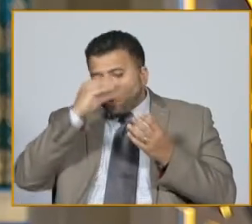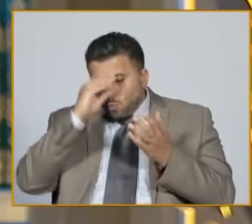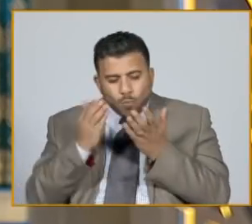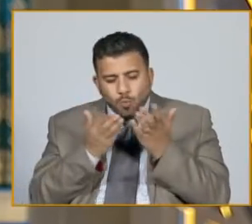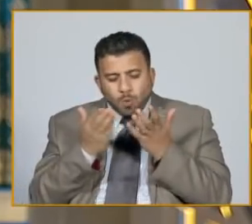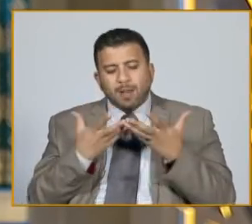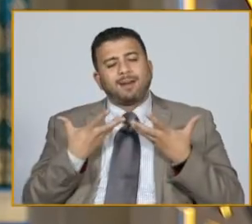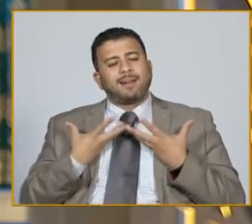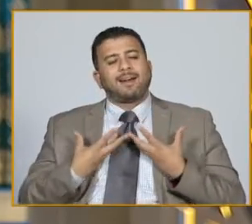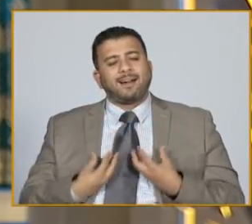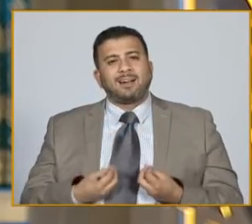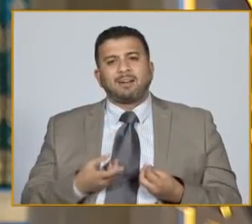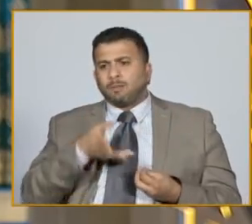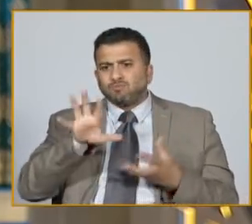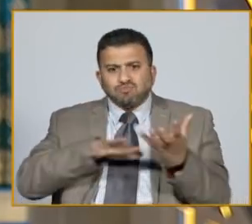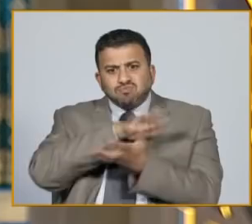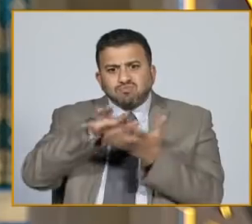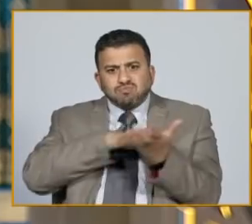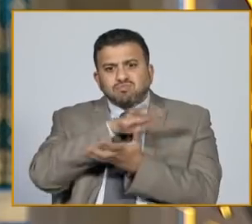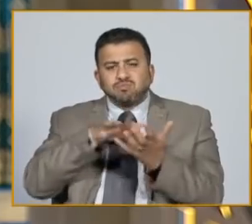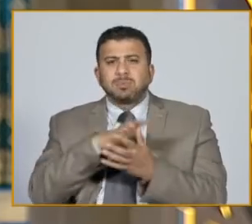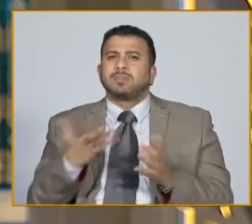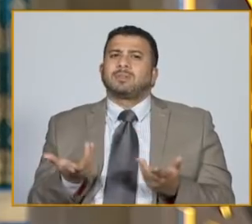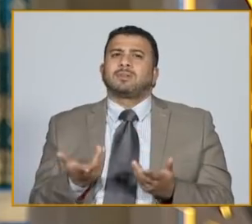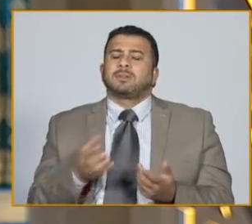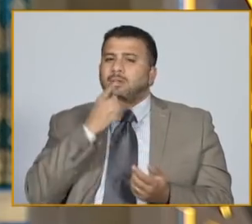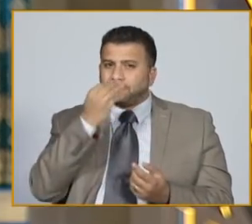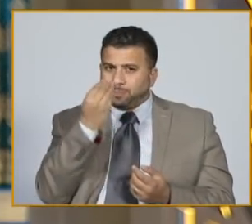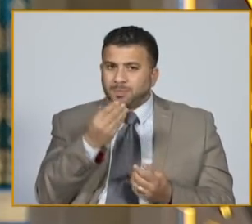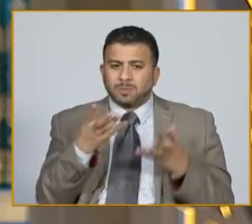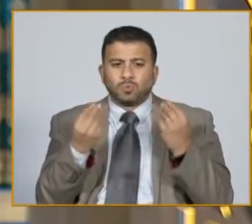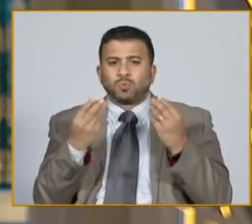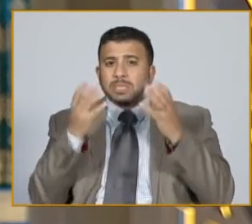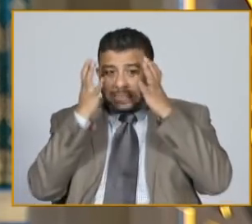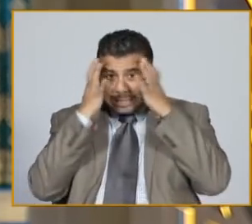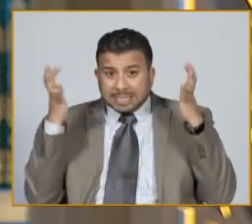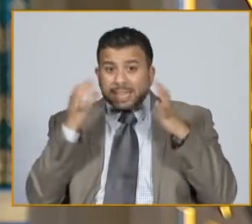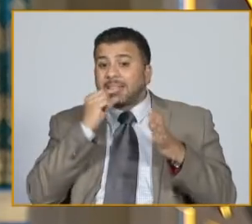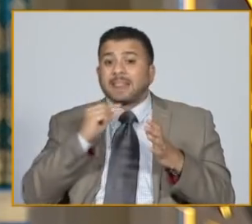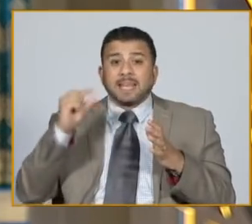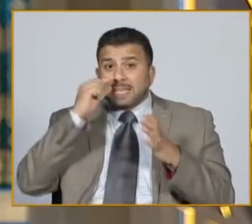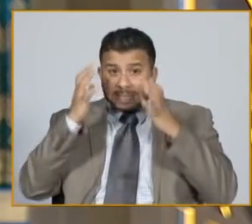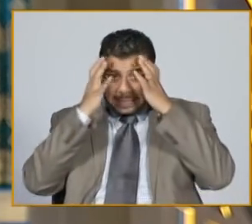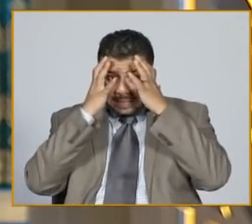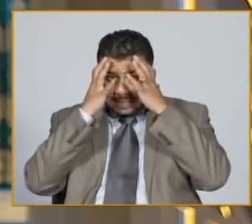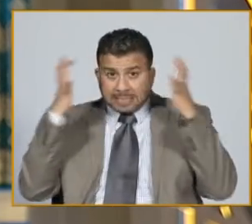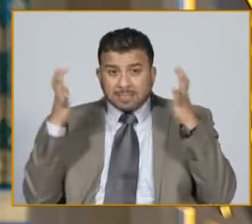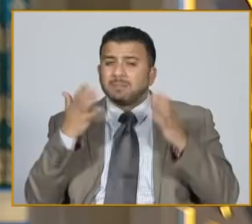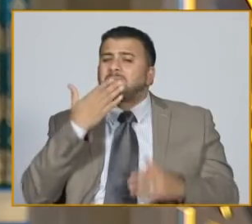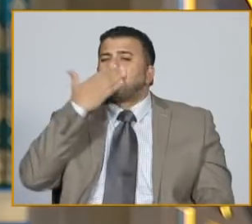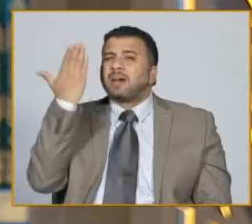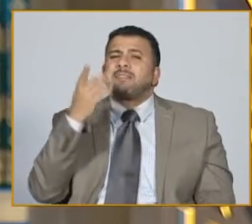يحدث خلاف. للأسف الشديد الناس، كثير من الناس ما يفقه مقاصد الشريعة. أعظم مقصد من مقاصد